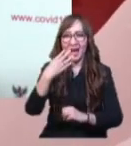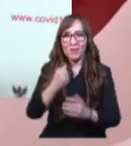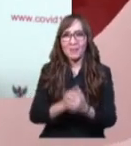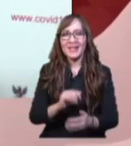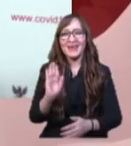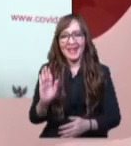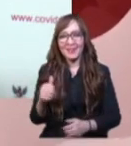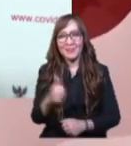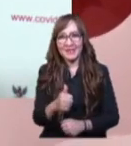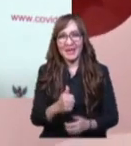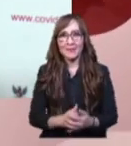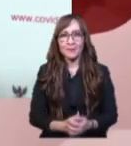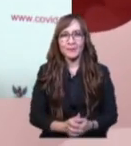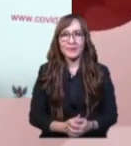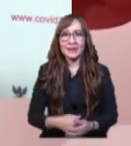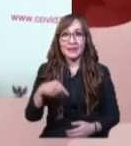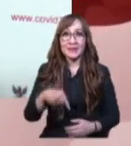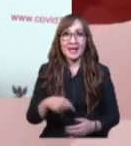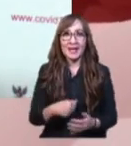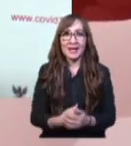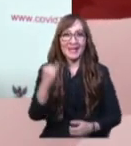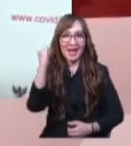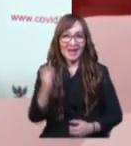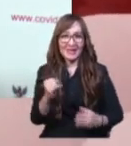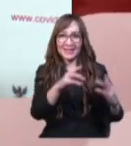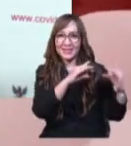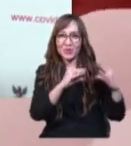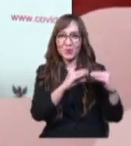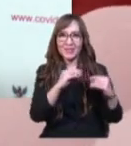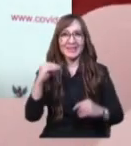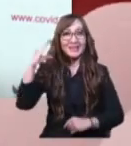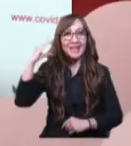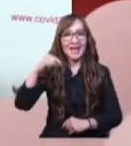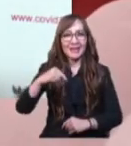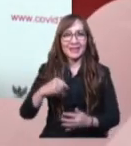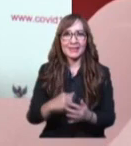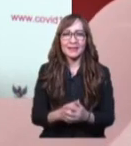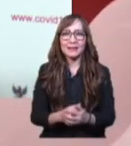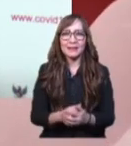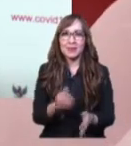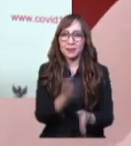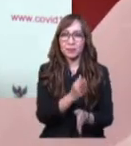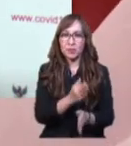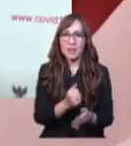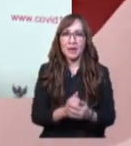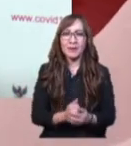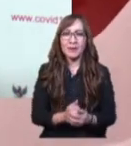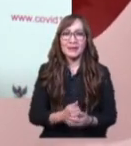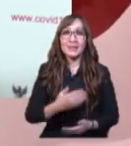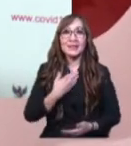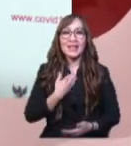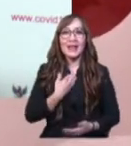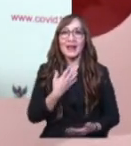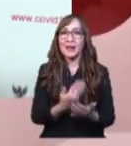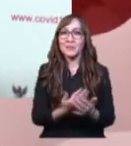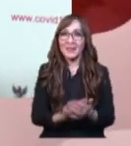sesi. Nah, sekarang kita sudah masuk bagian akhir diskusi kita siang ini. Tapi sebelumnya saya akan meminta closing statement